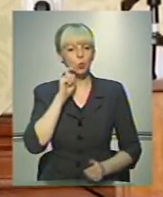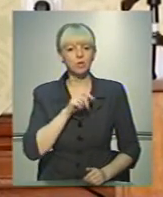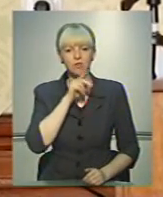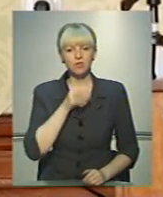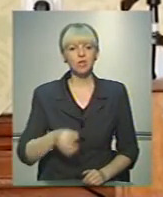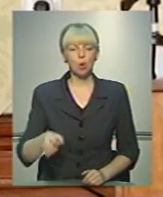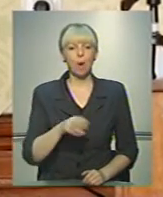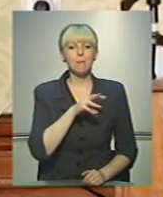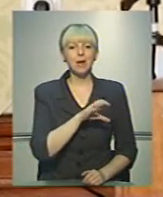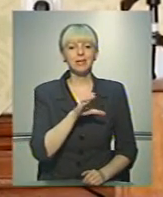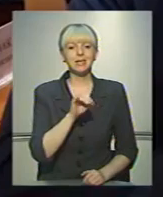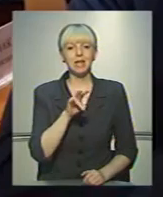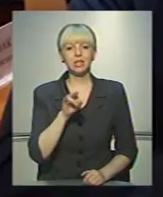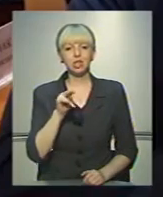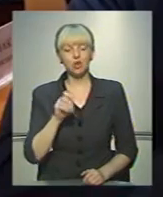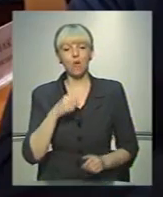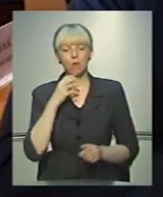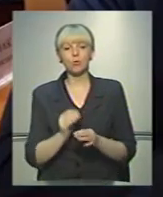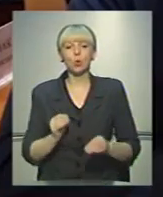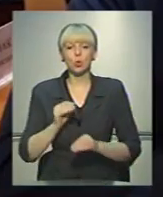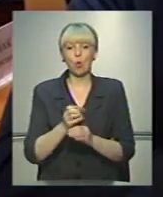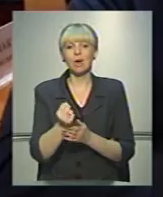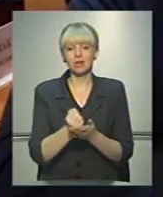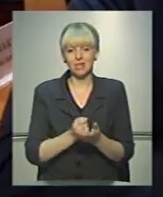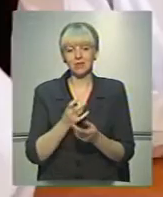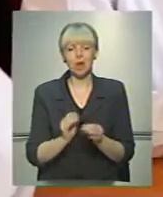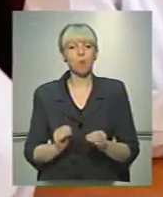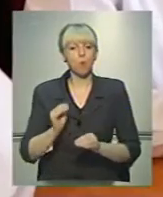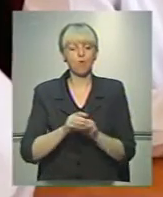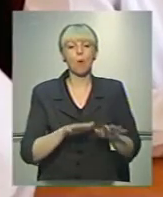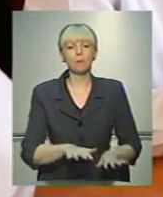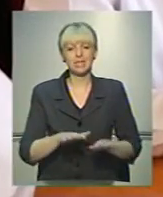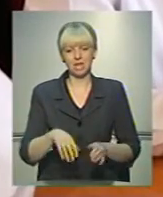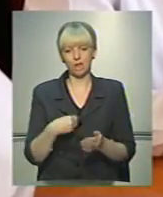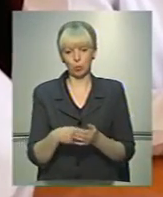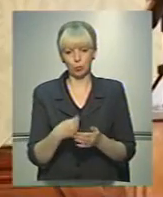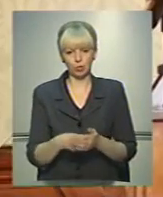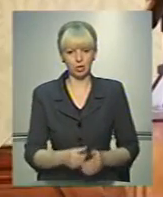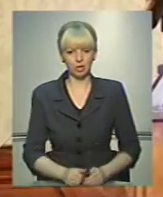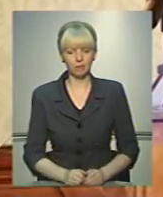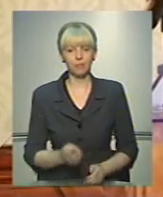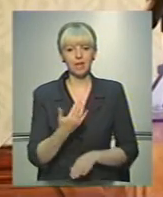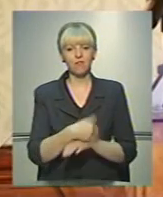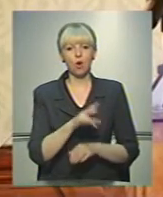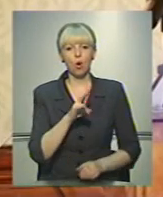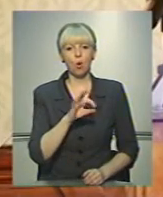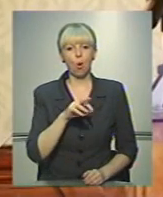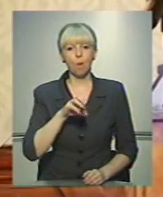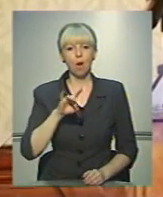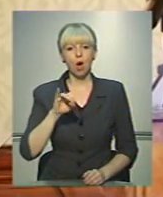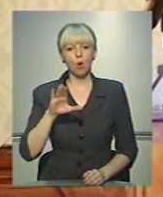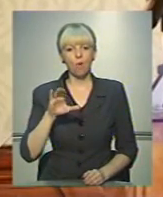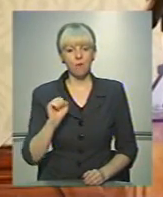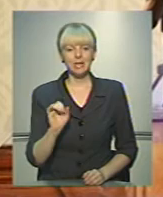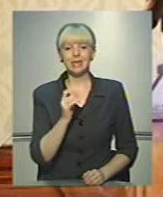Чернівецькій області Михайло Синичак назвав додаткові резерви для поповнення місцевих бюджетів. На вулиці Комарова